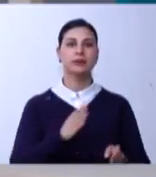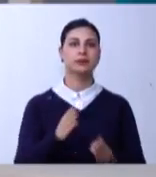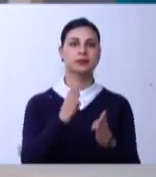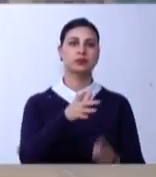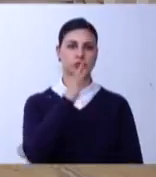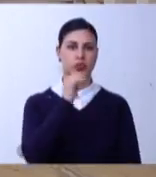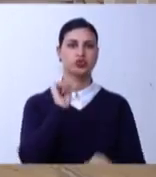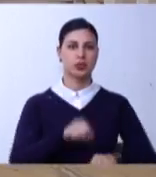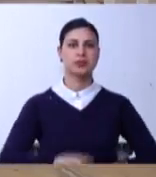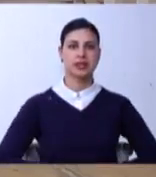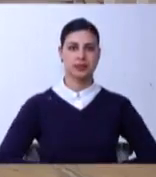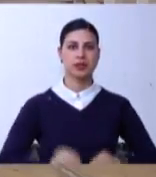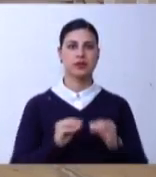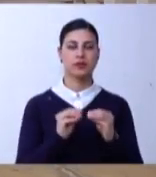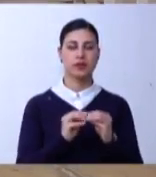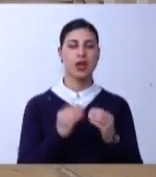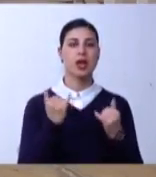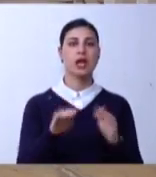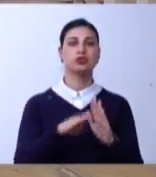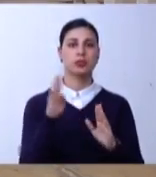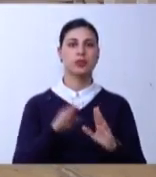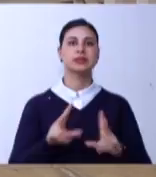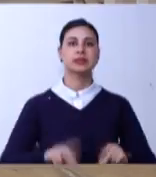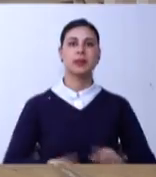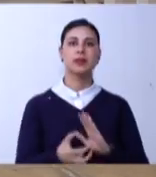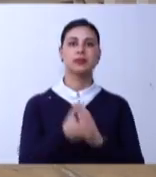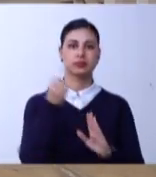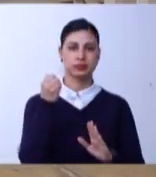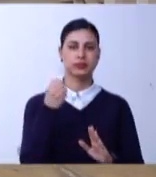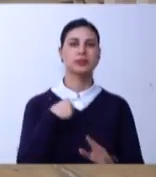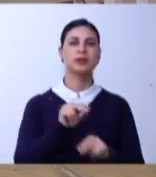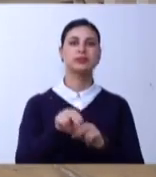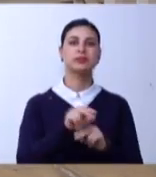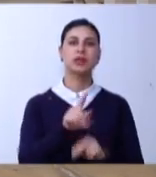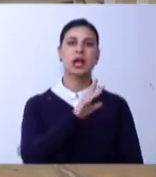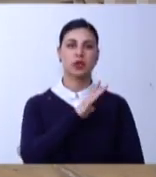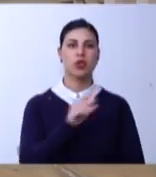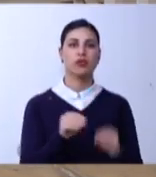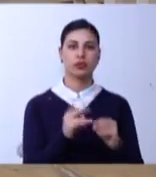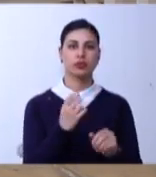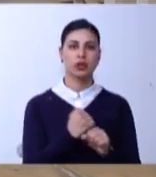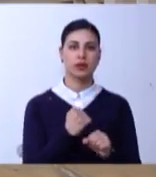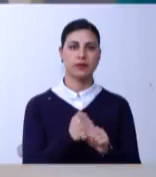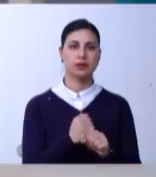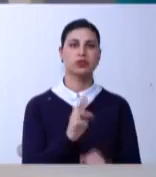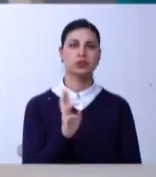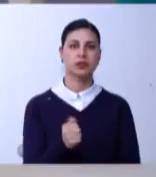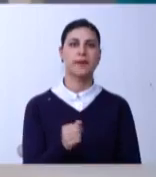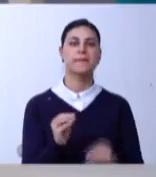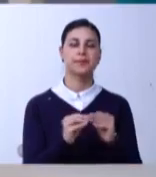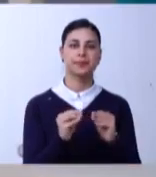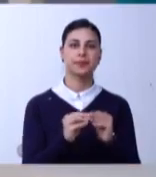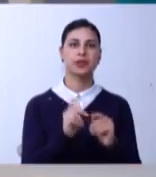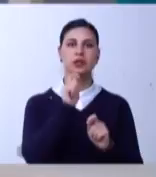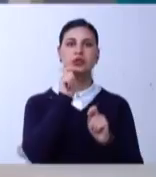მოგზაურობის დროს დარჩეს, მოიხსნას საფენი, მიუყვეთ იმ პროცედურებს, რომლებზეც უკვე ვისაუბრეთ. და ისევ და